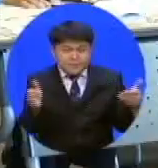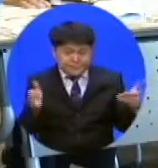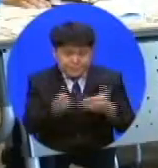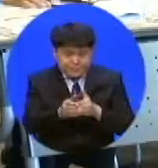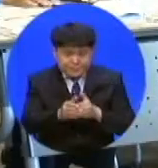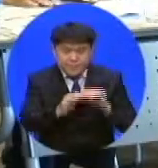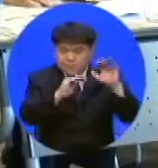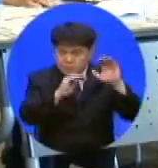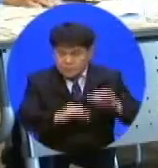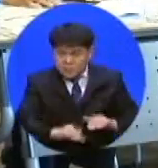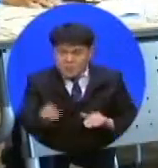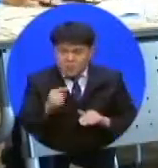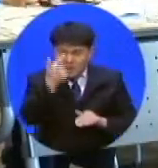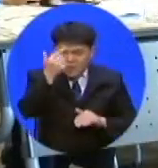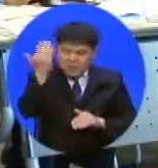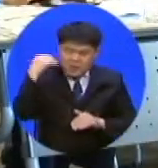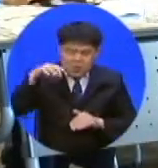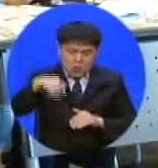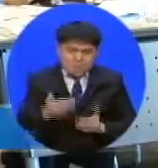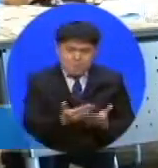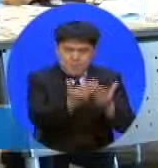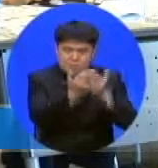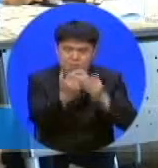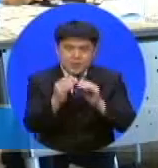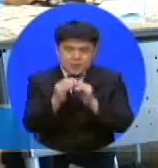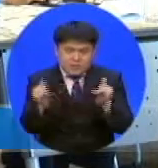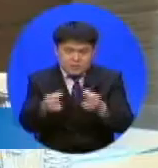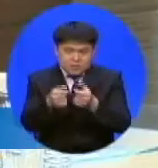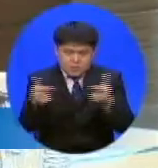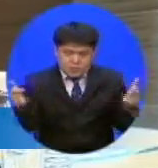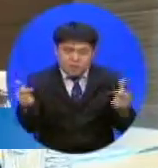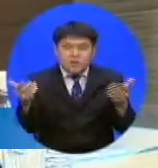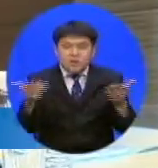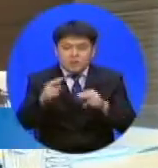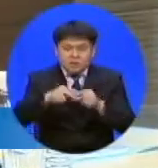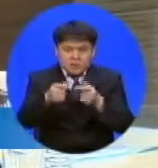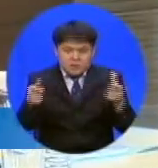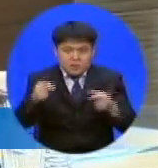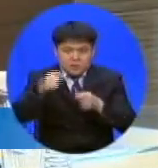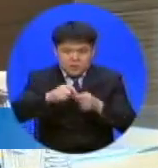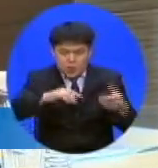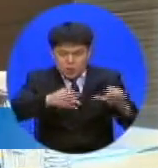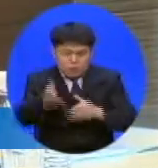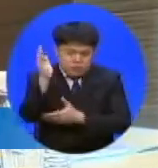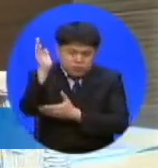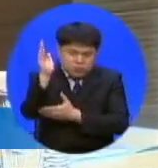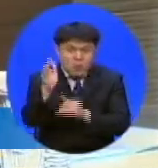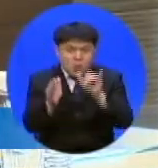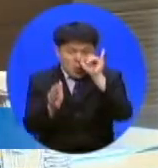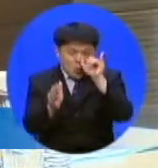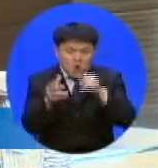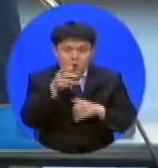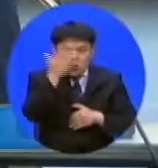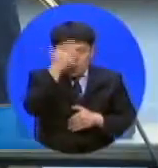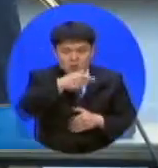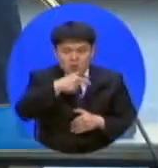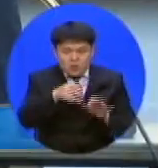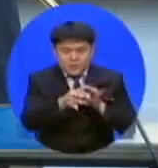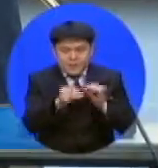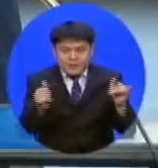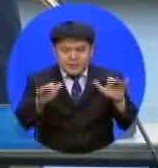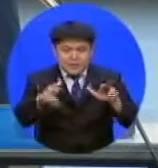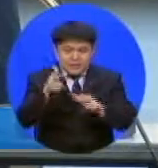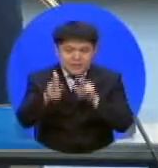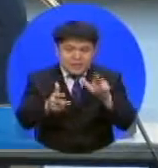이번 토론회에서는 원도심 활성화 및 인구 일자리 창출을 위한 토론회 주제 발표와 함께 여수시 관계자들의 현안